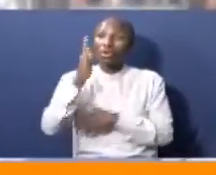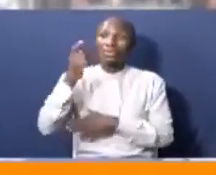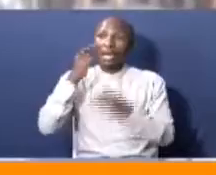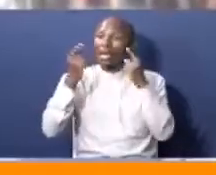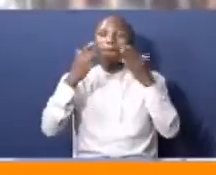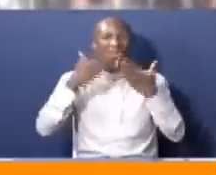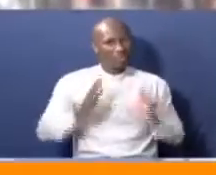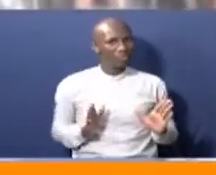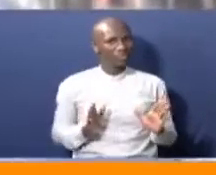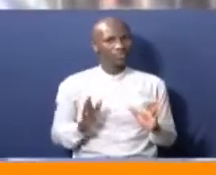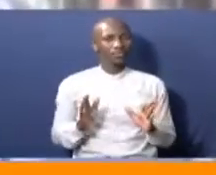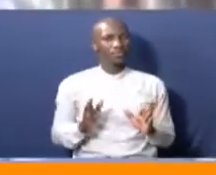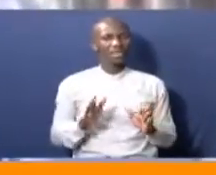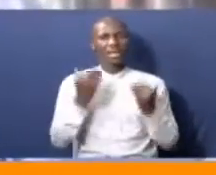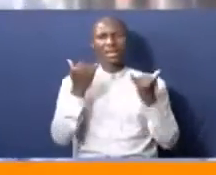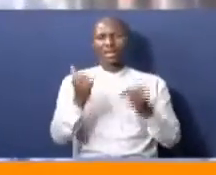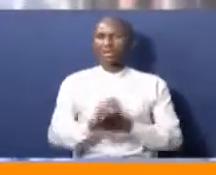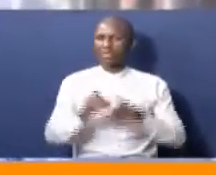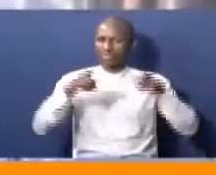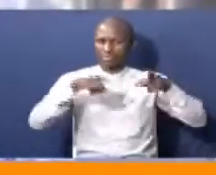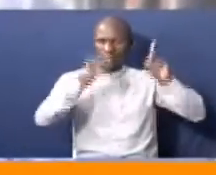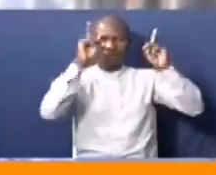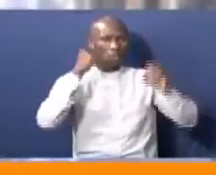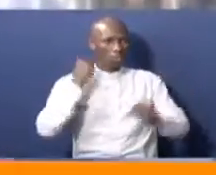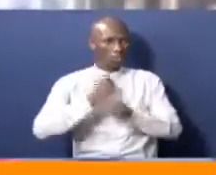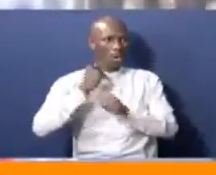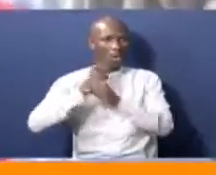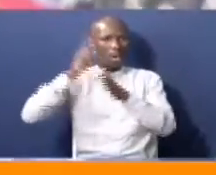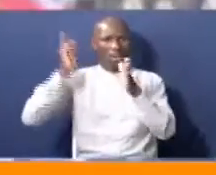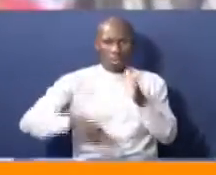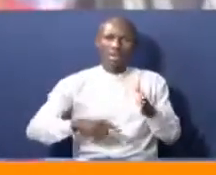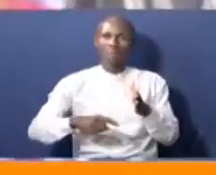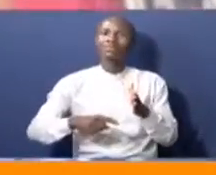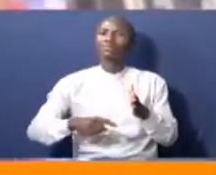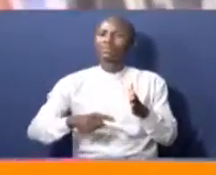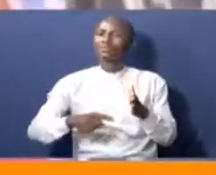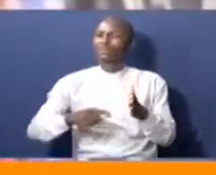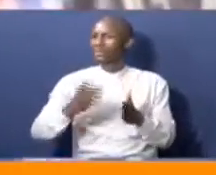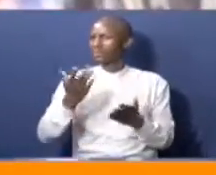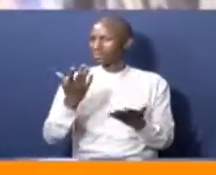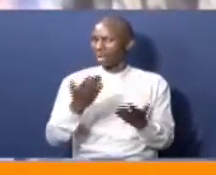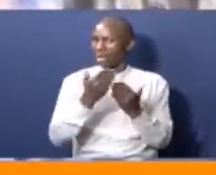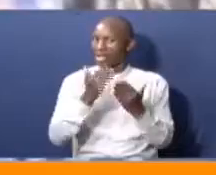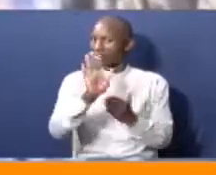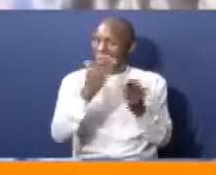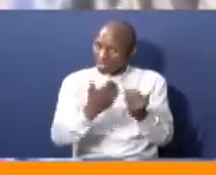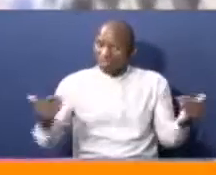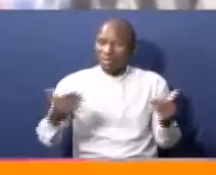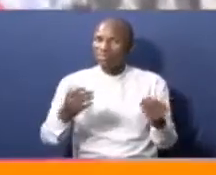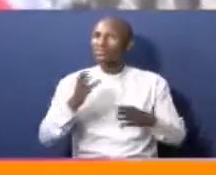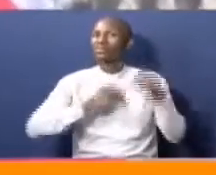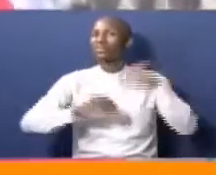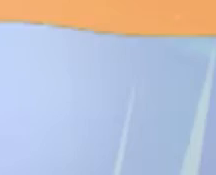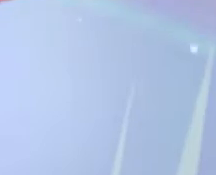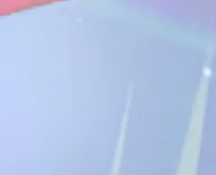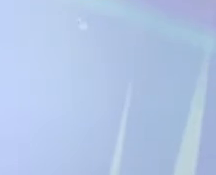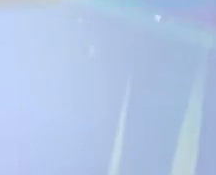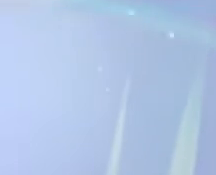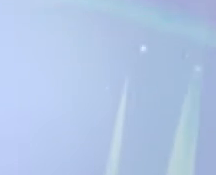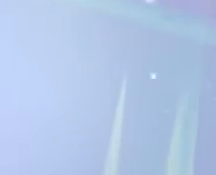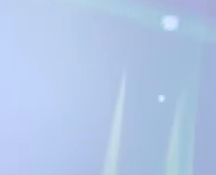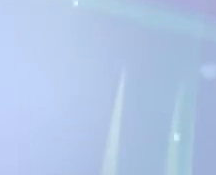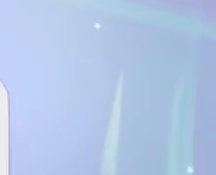Sindio? Sasa ndio yeye kazi yake ndio kuibaiba mali zako. Anawaacha wewe